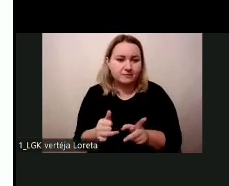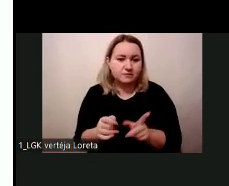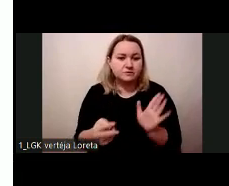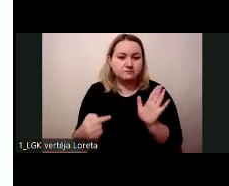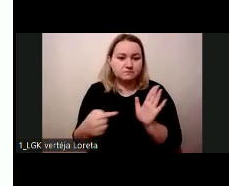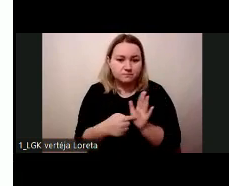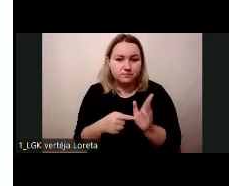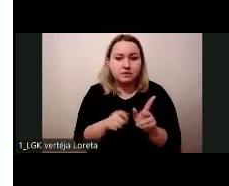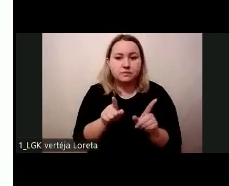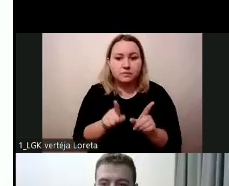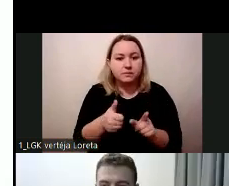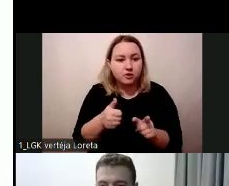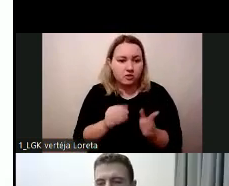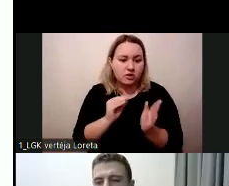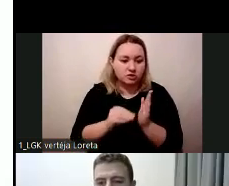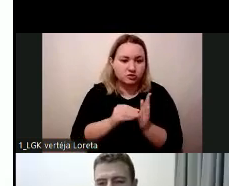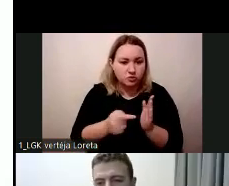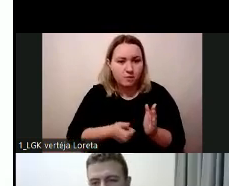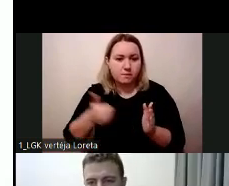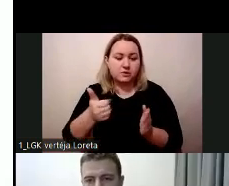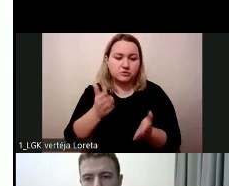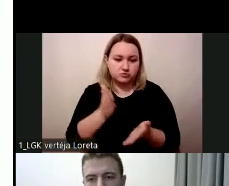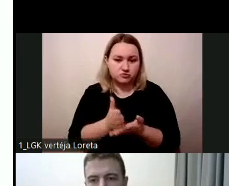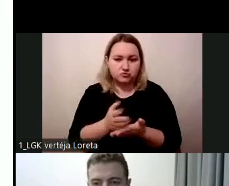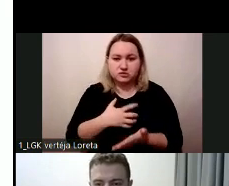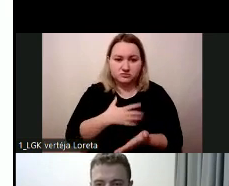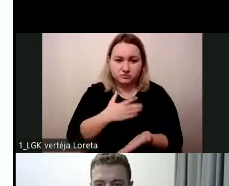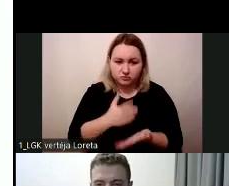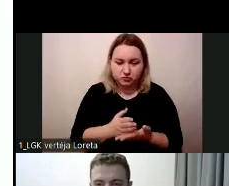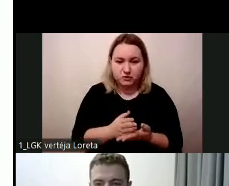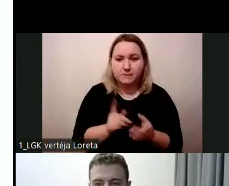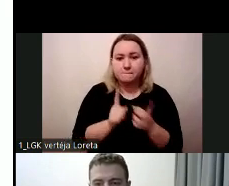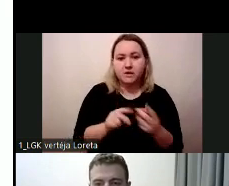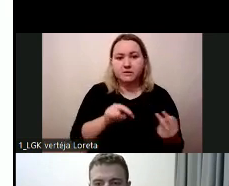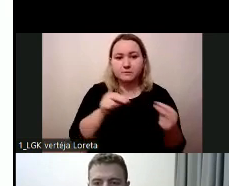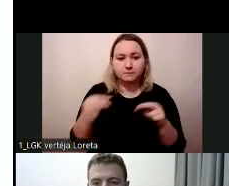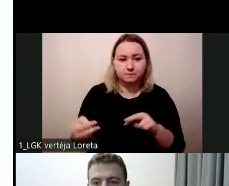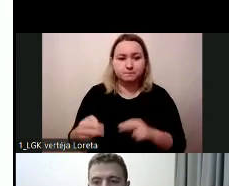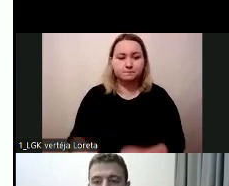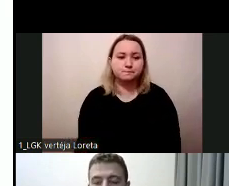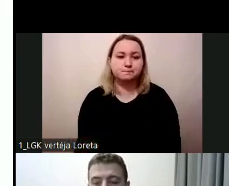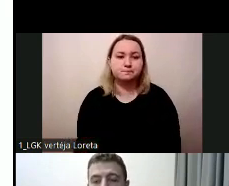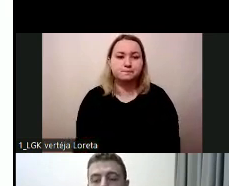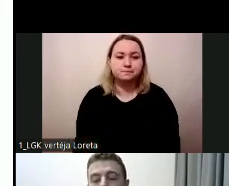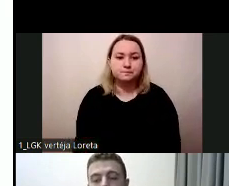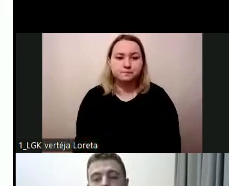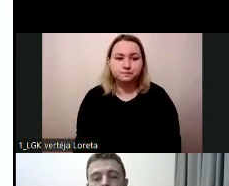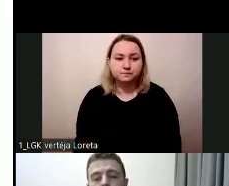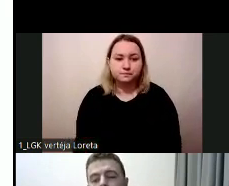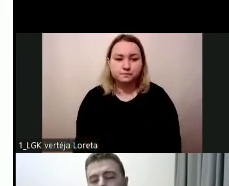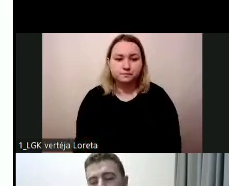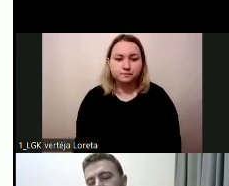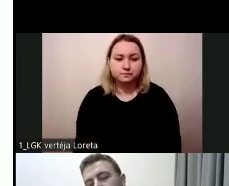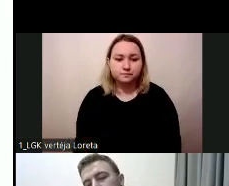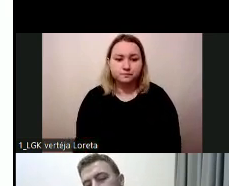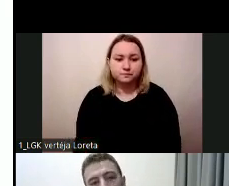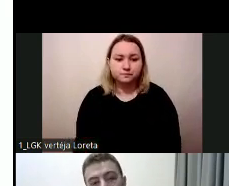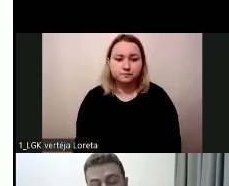raštingumo pagerėjimo yra labai svarbus dalykas ir turi atsispindėti visų planuose. Taip pat personalas